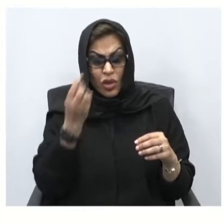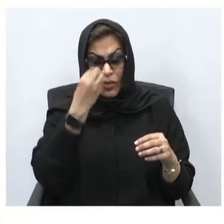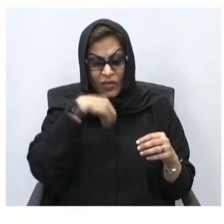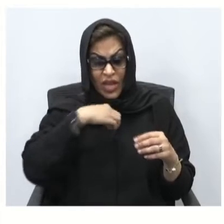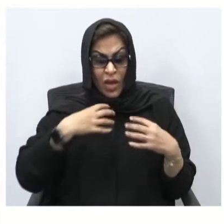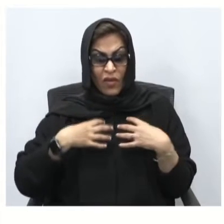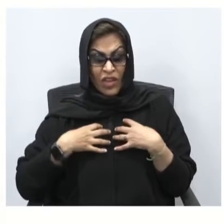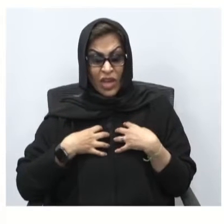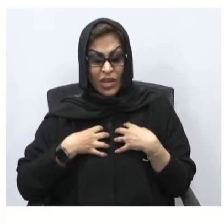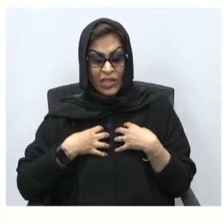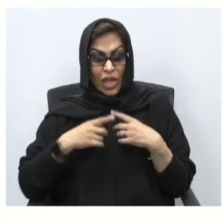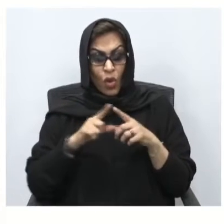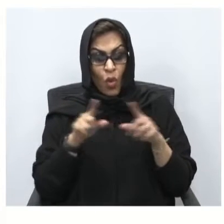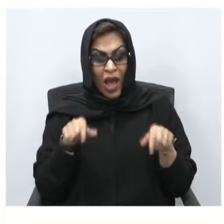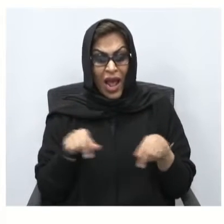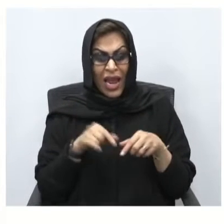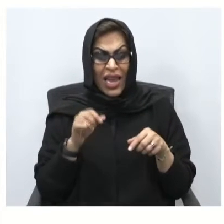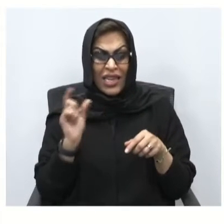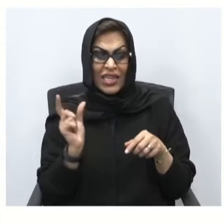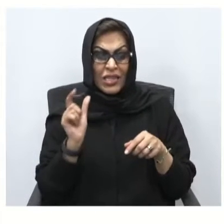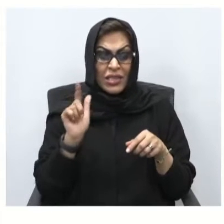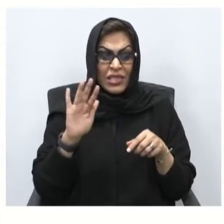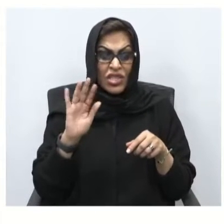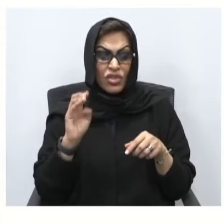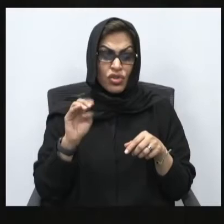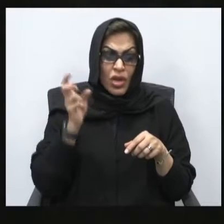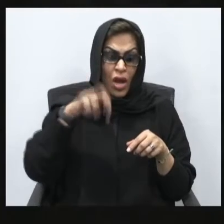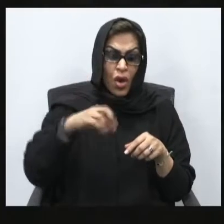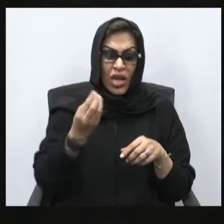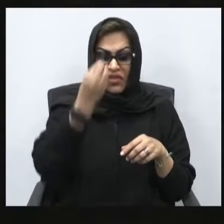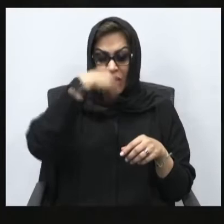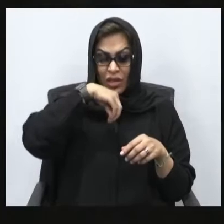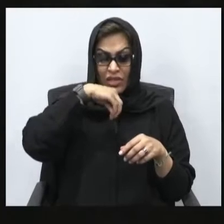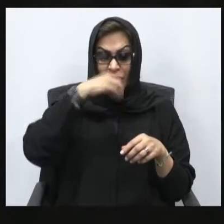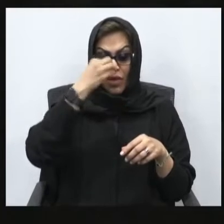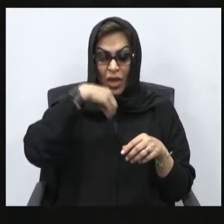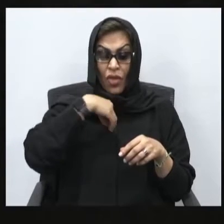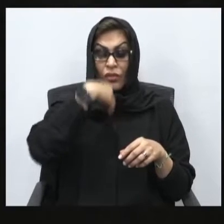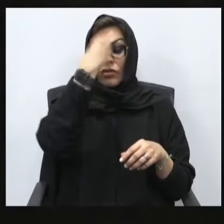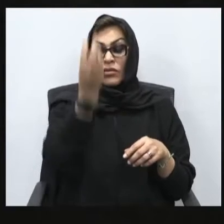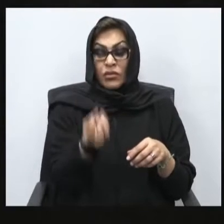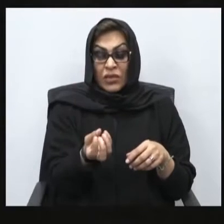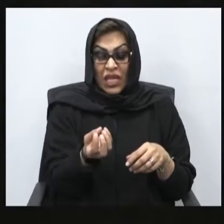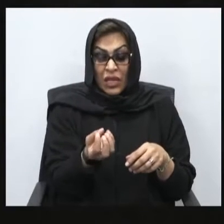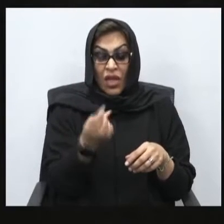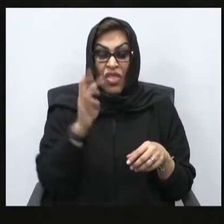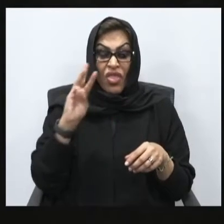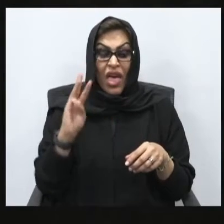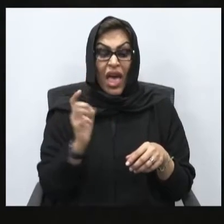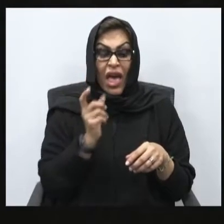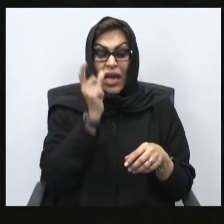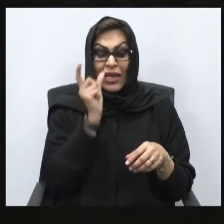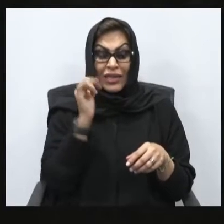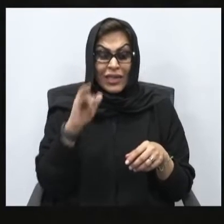في الرئتين والانسجه كيف يتم التخلص من ثاني اكسيد الكربون وادخال الاكسجين نعلم انه يتم من خلال